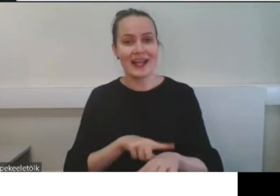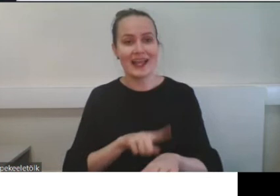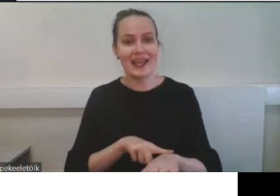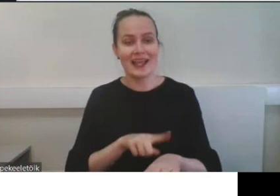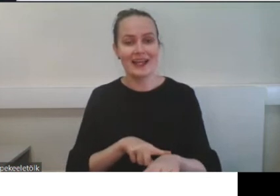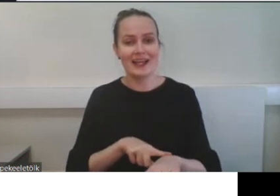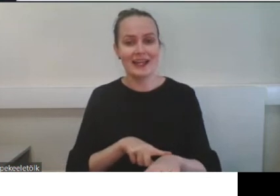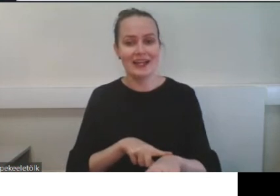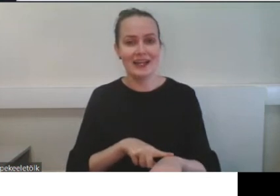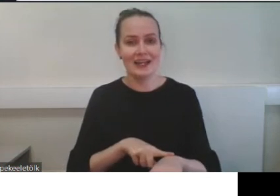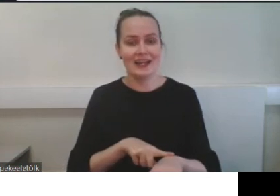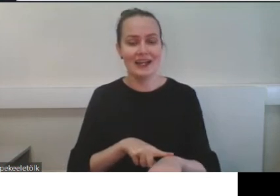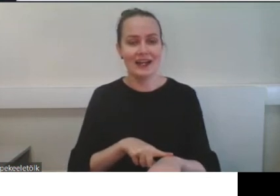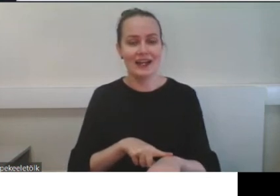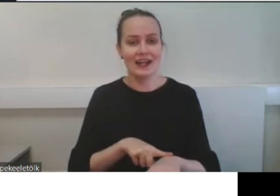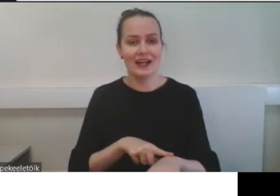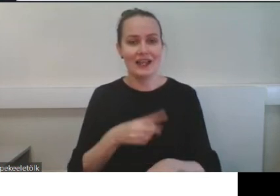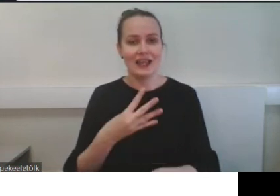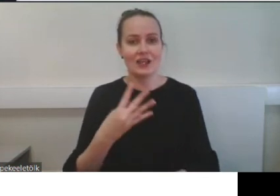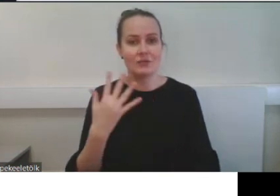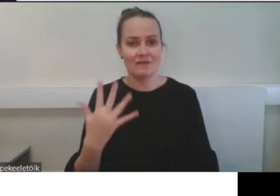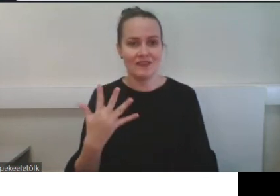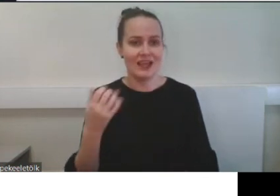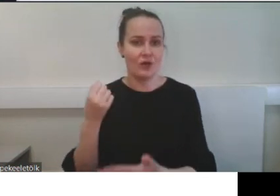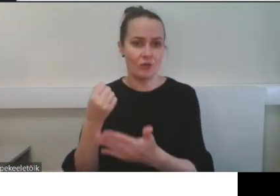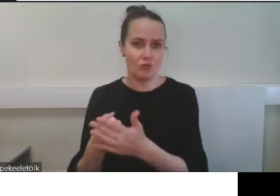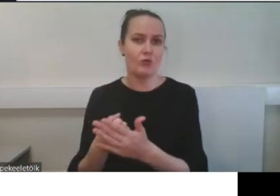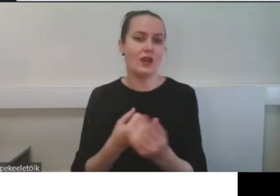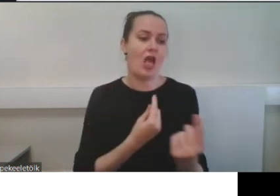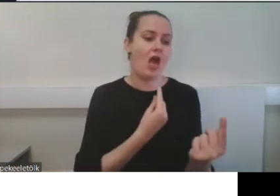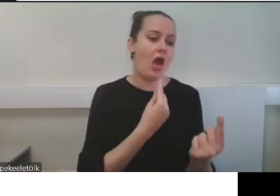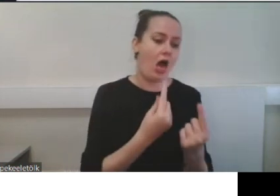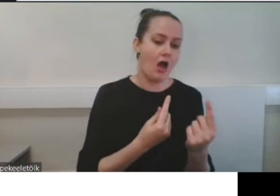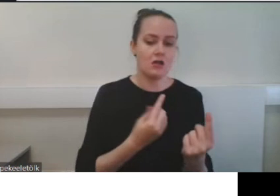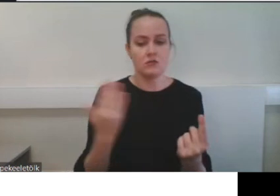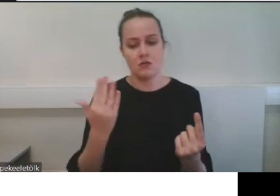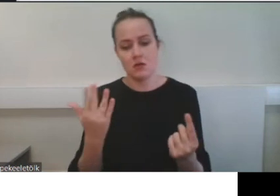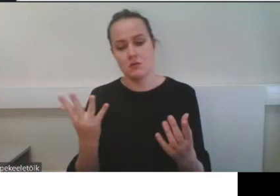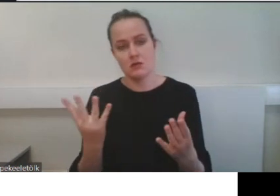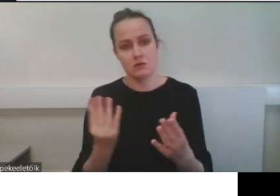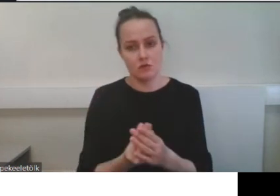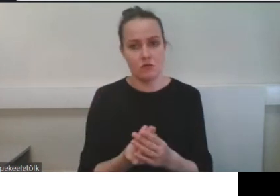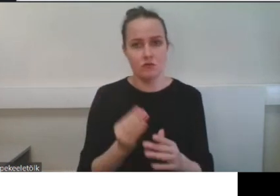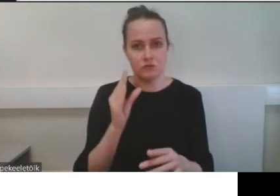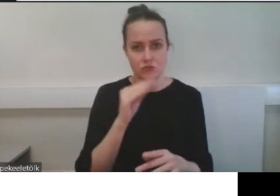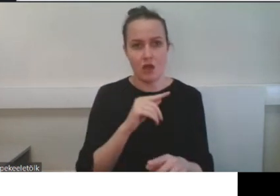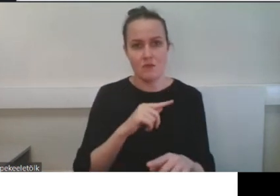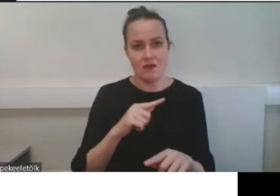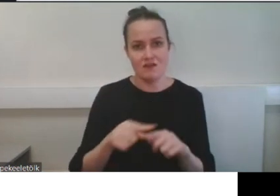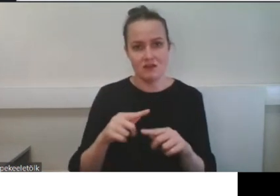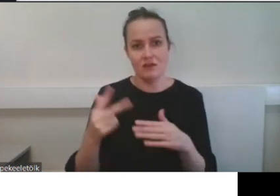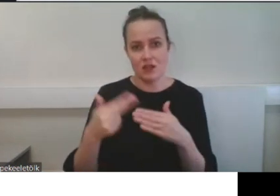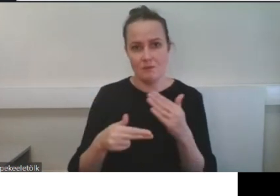siin kõrge riskiga rühmas oli vähem neid inimesi, kes kas said